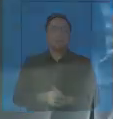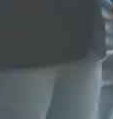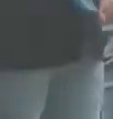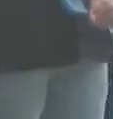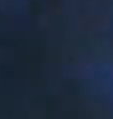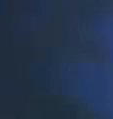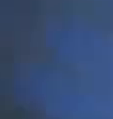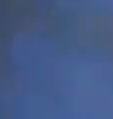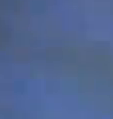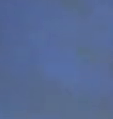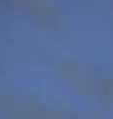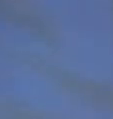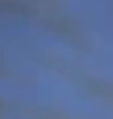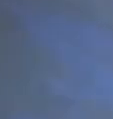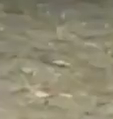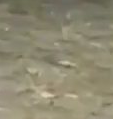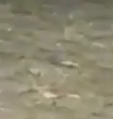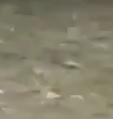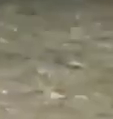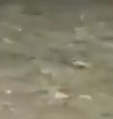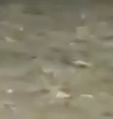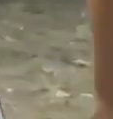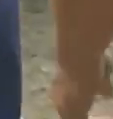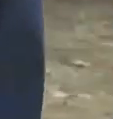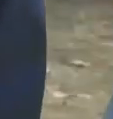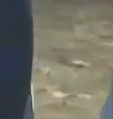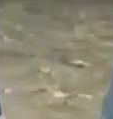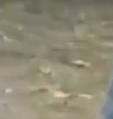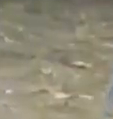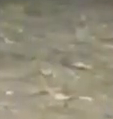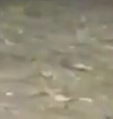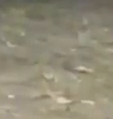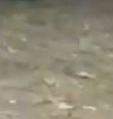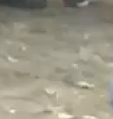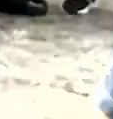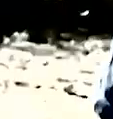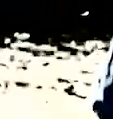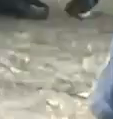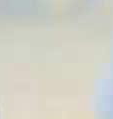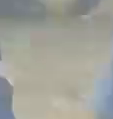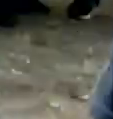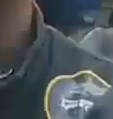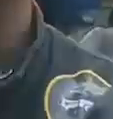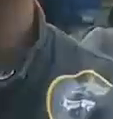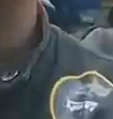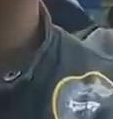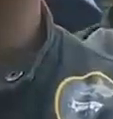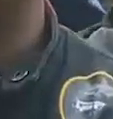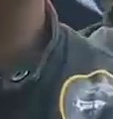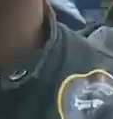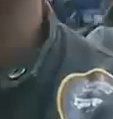justru Rizky alias Eki, korban pembunuhan yang juga pacar Vina yang tergabung dalam organisasi ekstasi Cirebon. Seluruhan